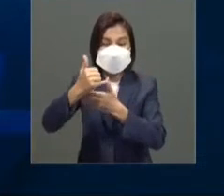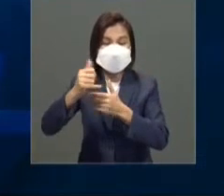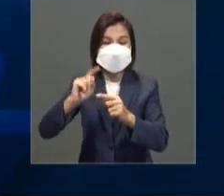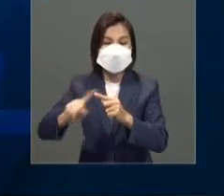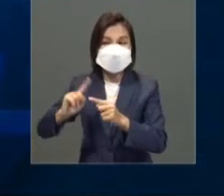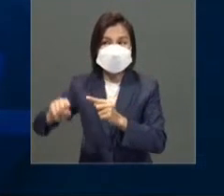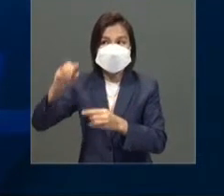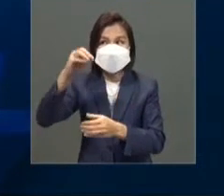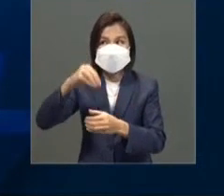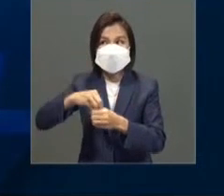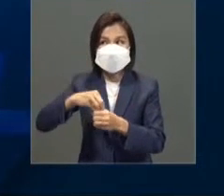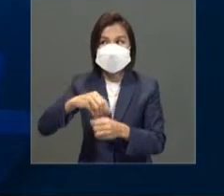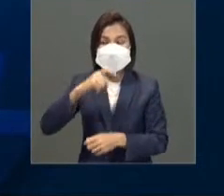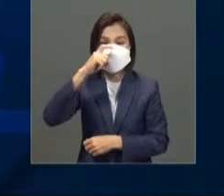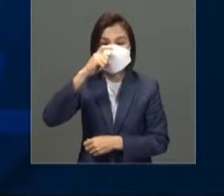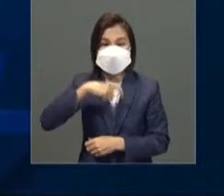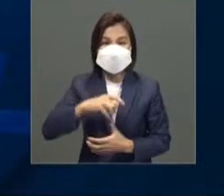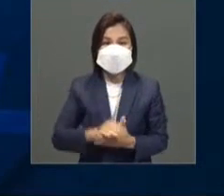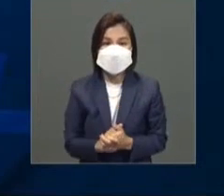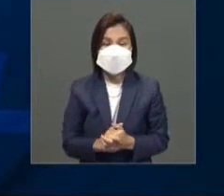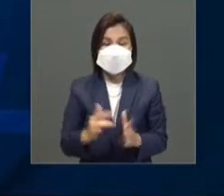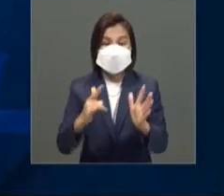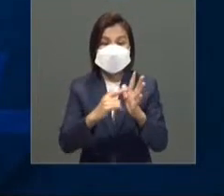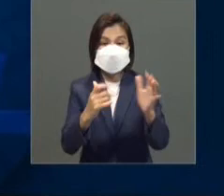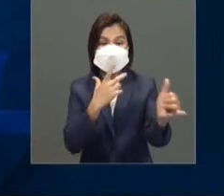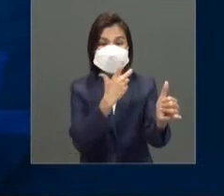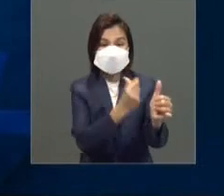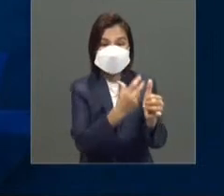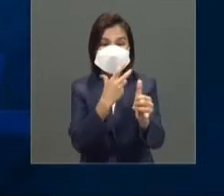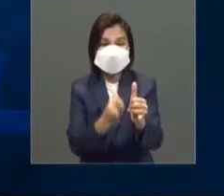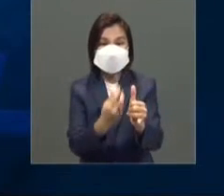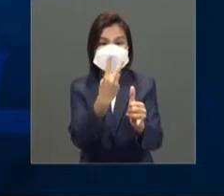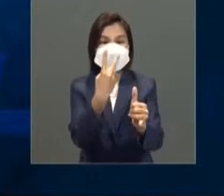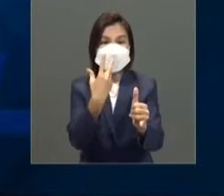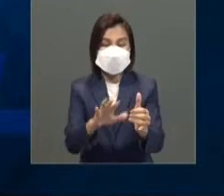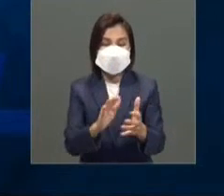ครับแล้วก็มีที่ได้รับวัคซีนครบ2เข็มไปแล้วนะครับ